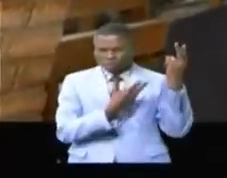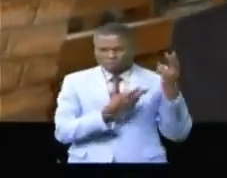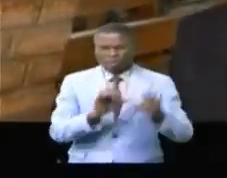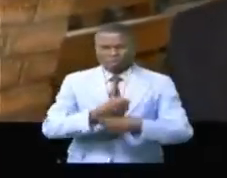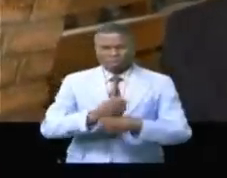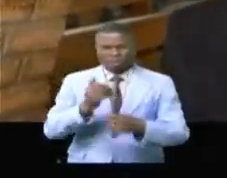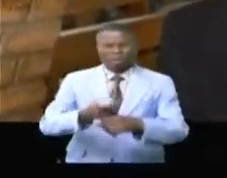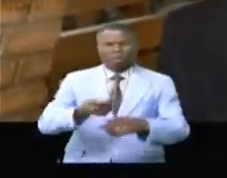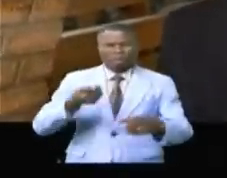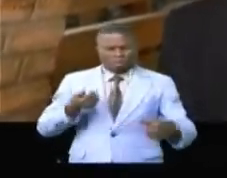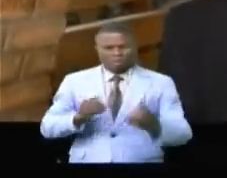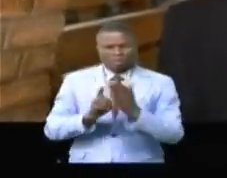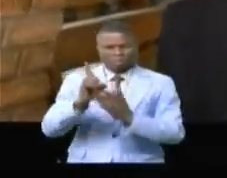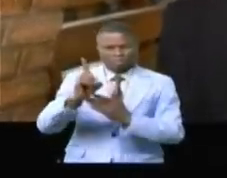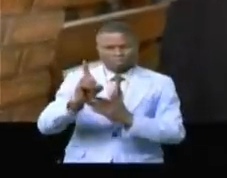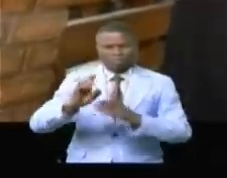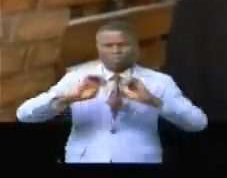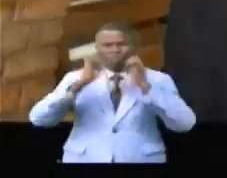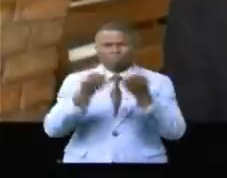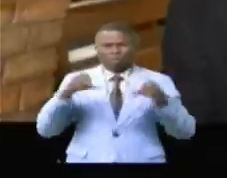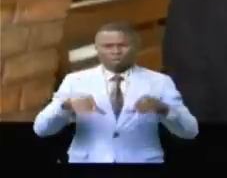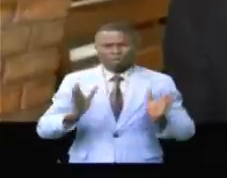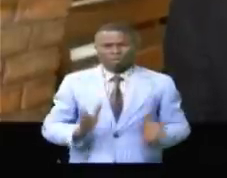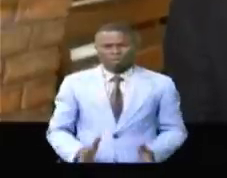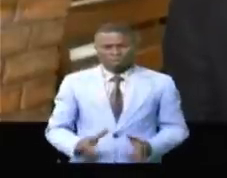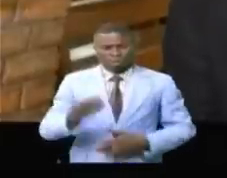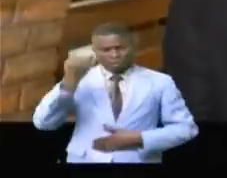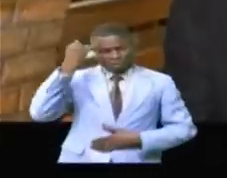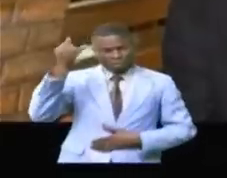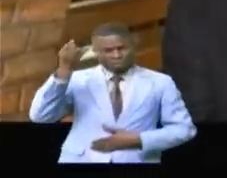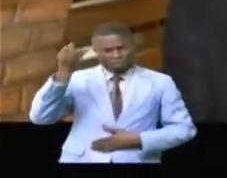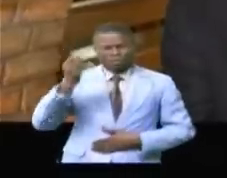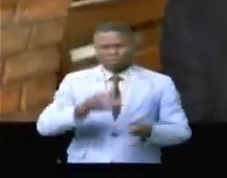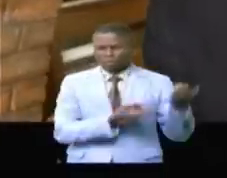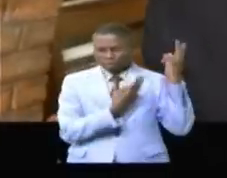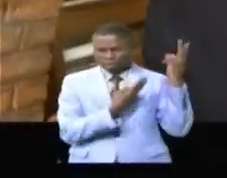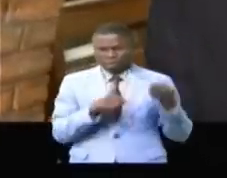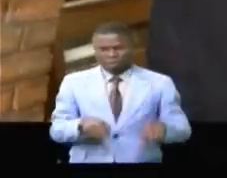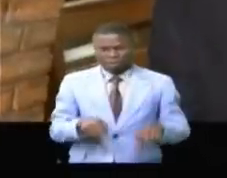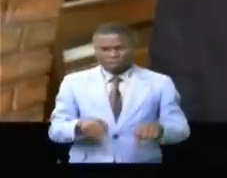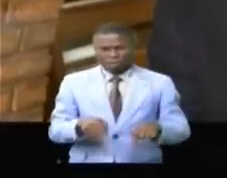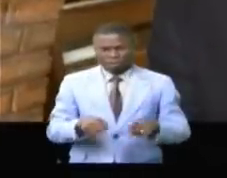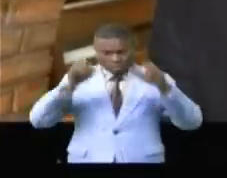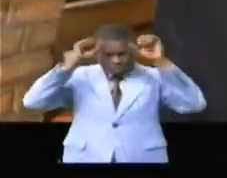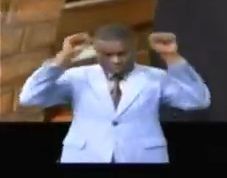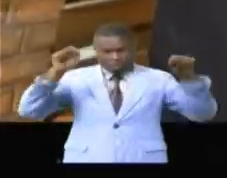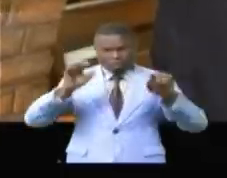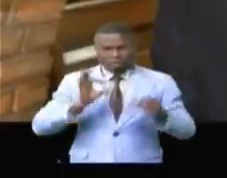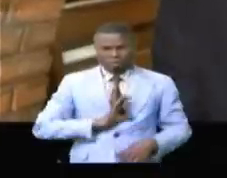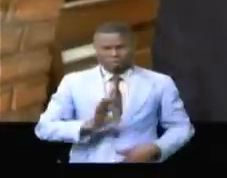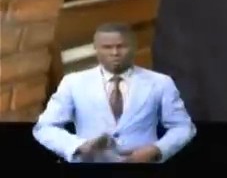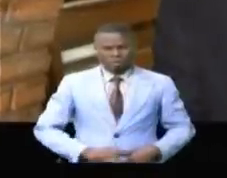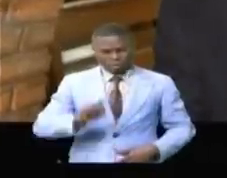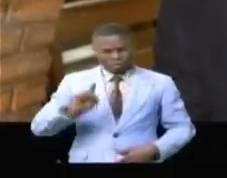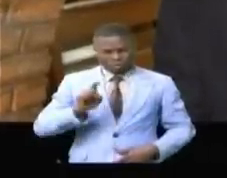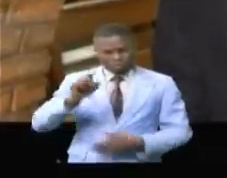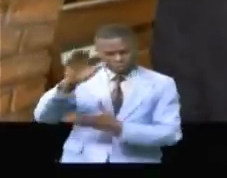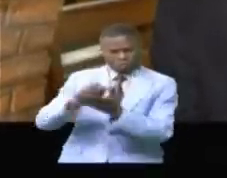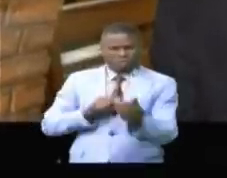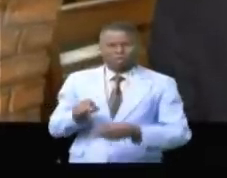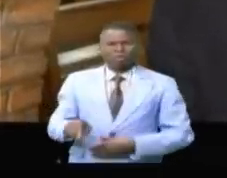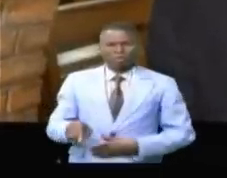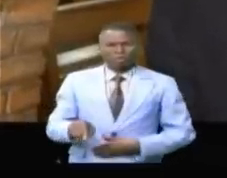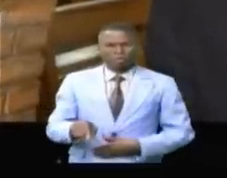en avant, je veux dire, l'entrepreneuriat congolais. Et je pense que ce sont des valeurs qu'aujourd'hui, et que le président actuel, Félix Tshisekedi, met en